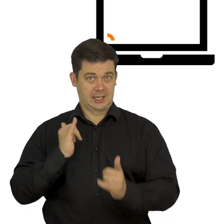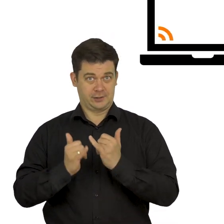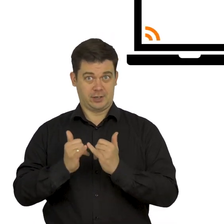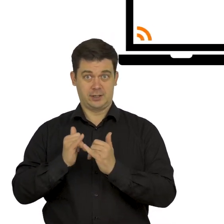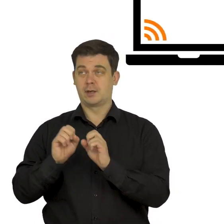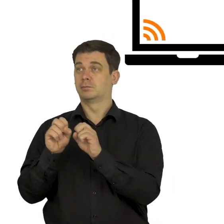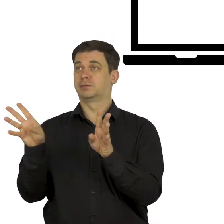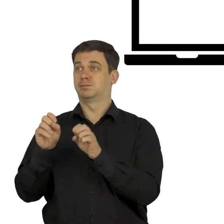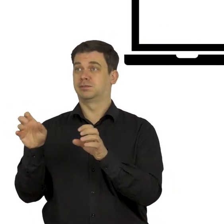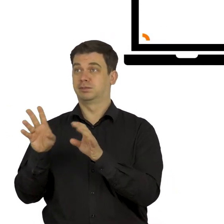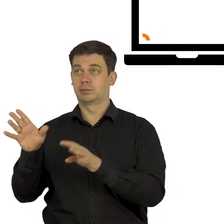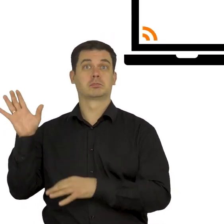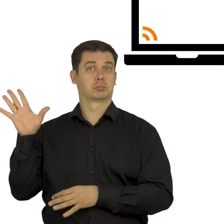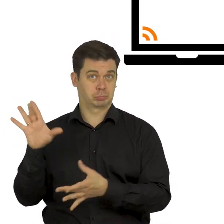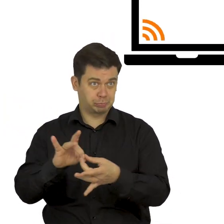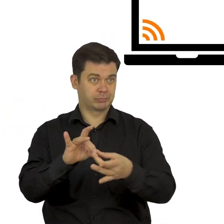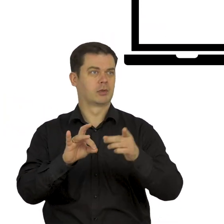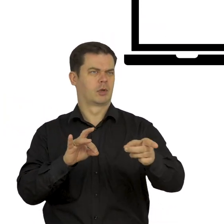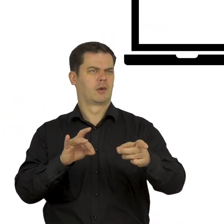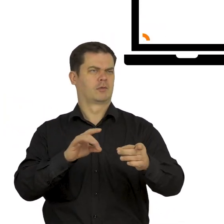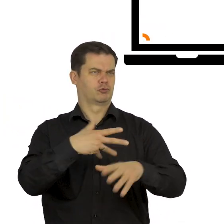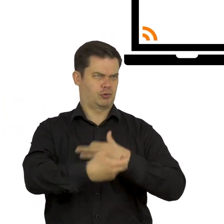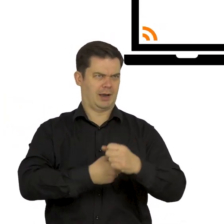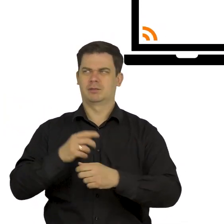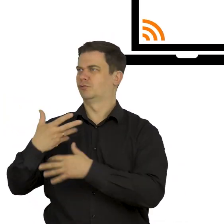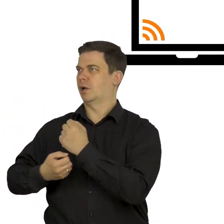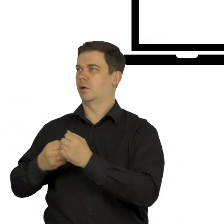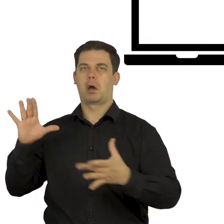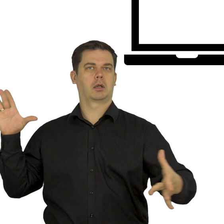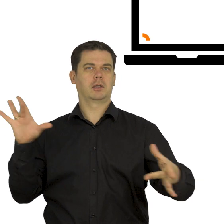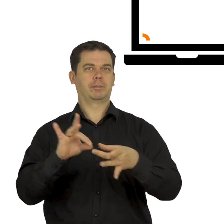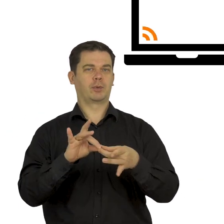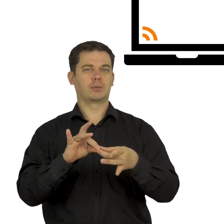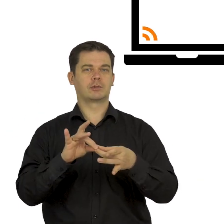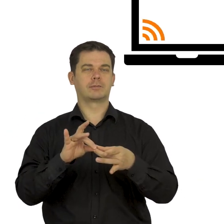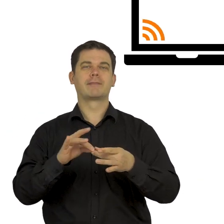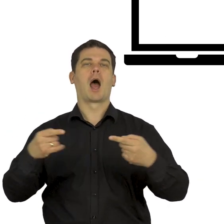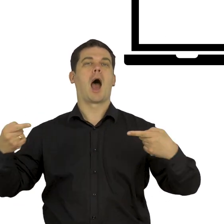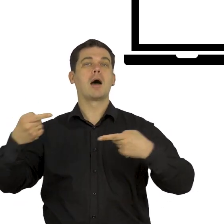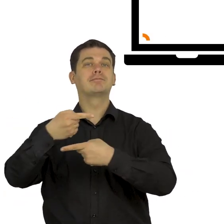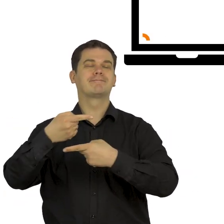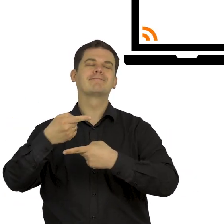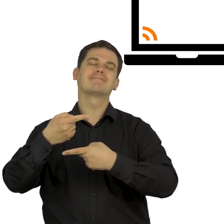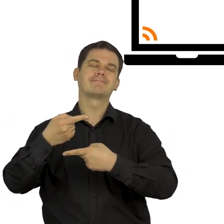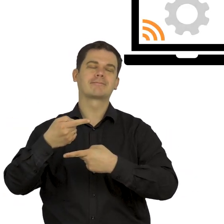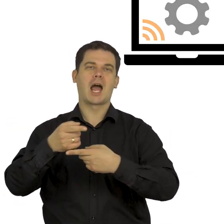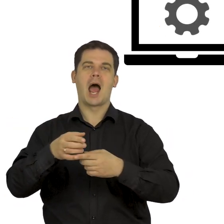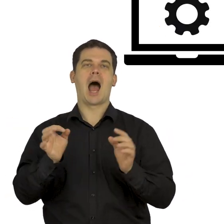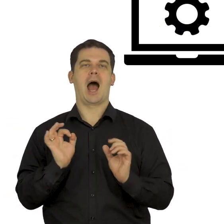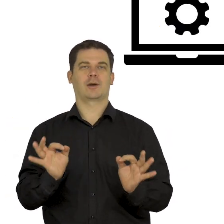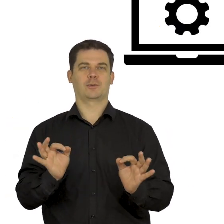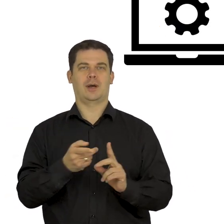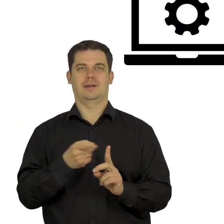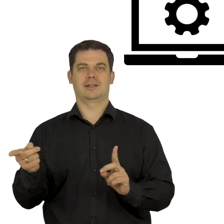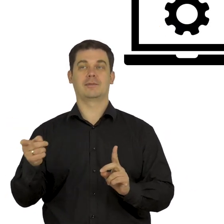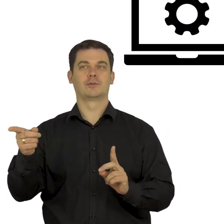Jeśli Wi-Fi na obu urządzeniach jest włączone, a mimo to nie widać sieci Wi-Fi z Fanboxa, to rozwiązaniem jest aktualizacja